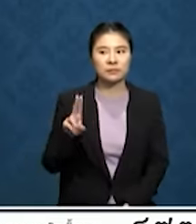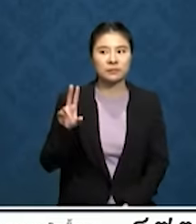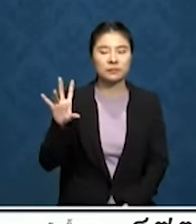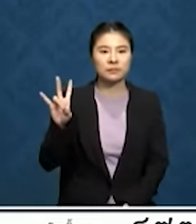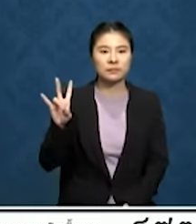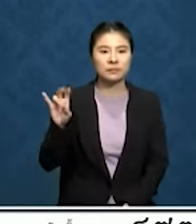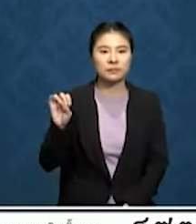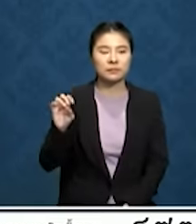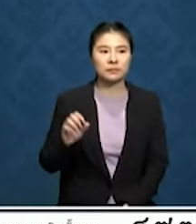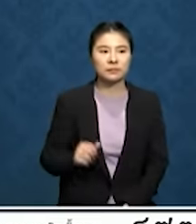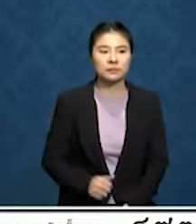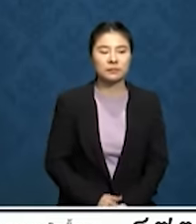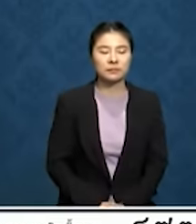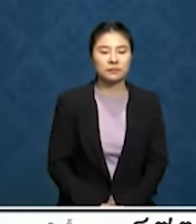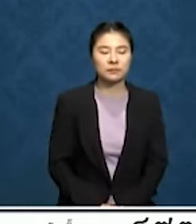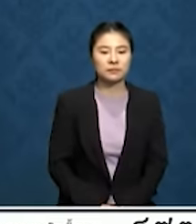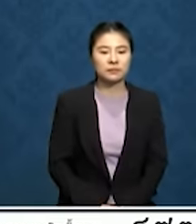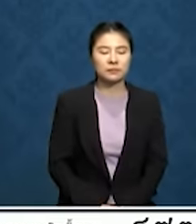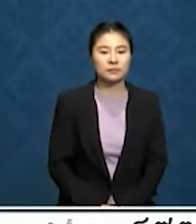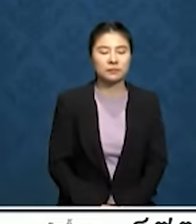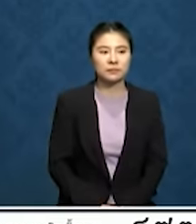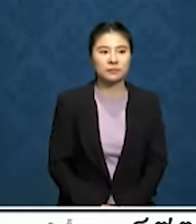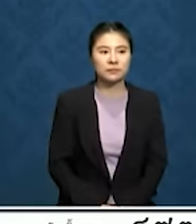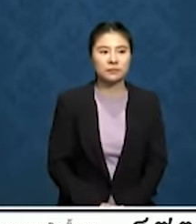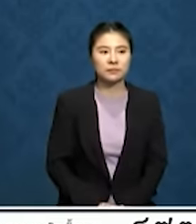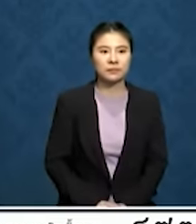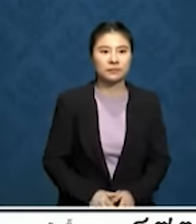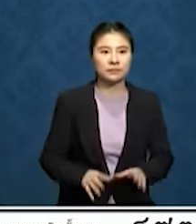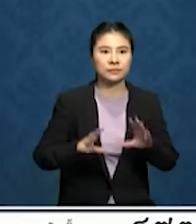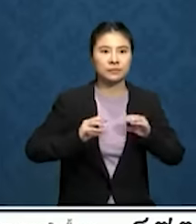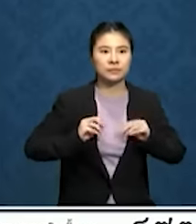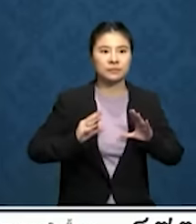270นางสาวภักขมลหนุนอนันต ์ไม่เห็นชอบค่ะ